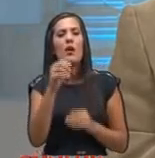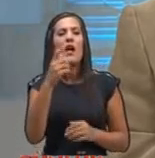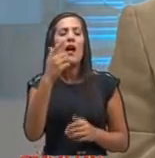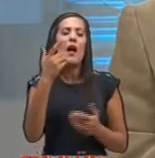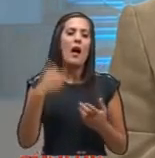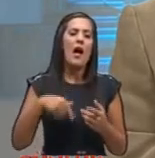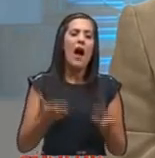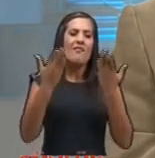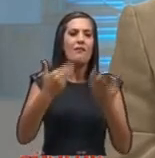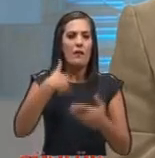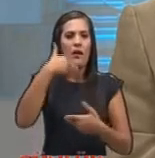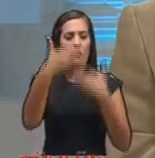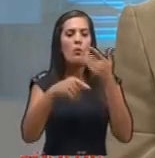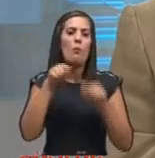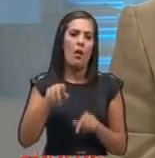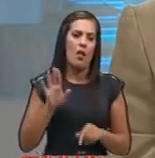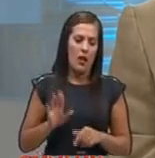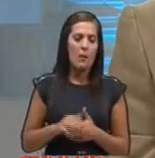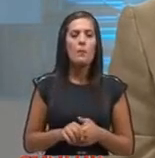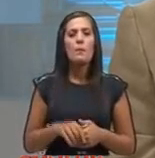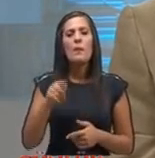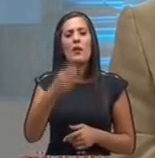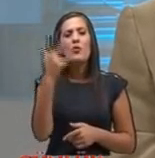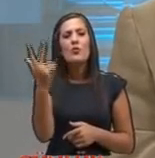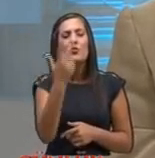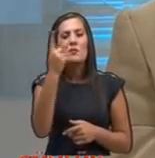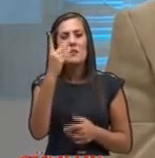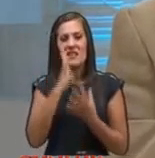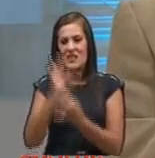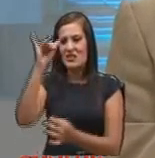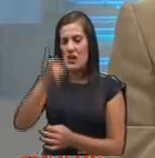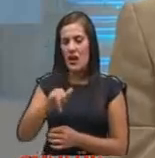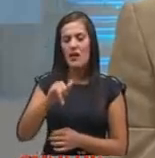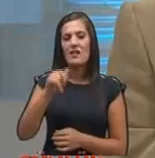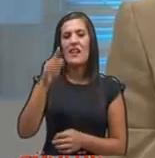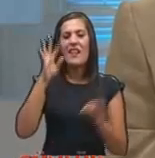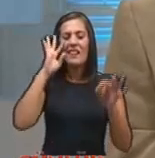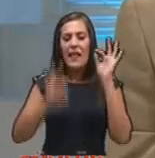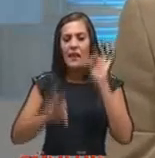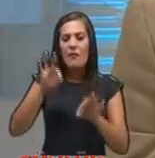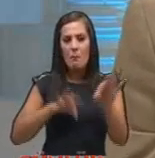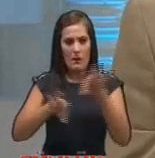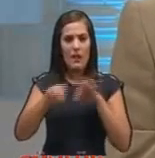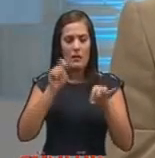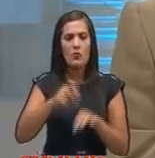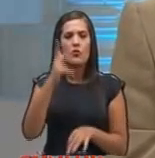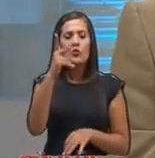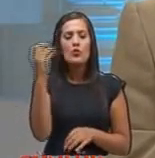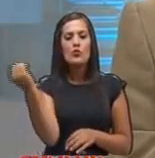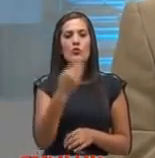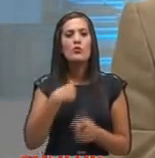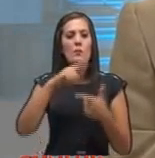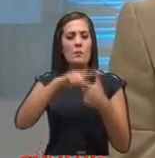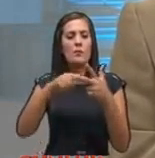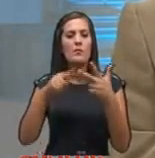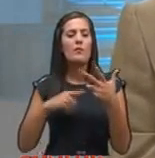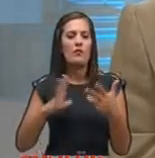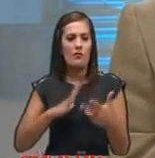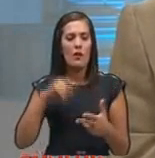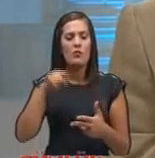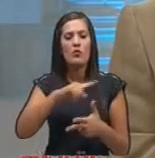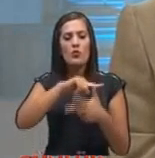Dolayısıyla bir üç şeyin, yani bir kişi hakkında tedavi planı yaparken üç şeyi biz göz önünde bulunduruyoruz. Evet. Ve bu üç